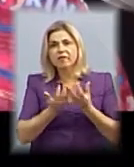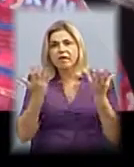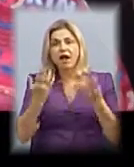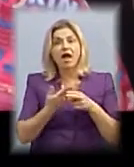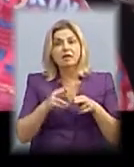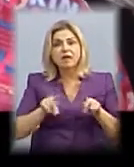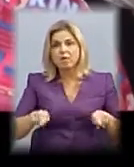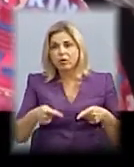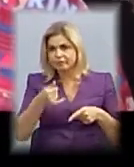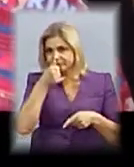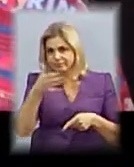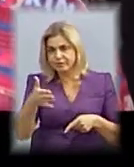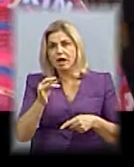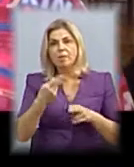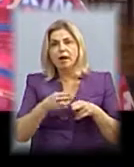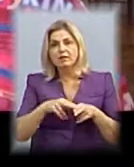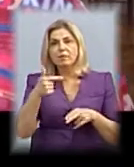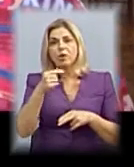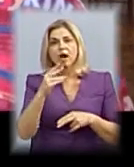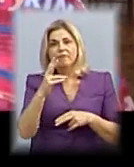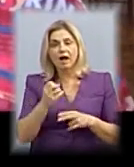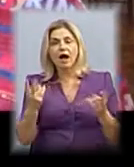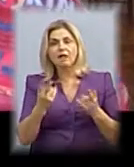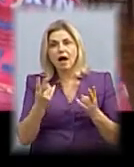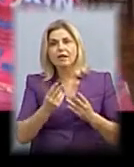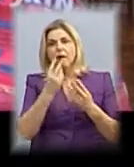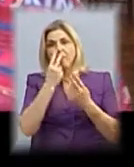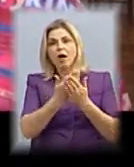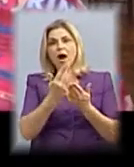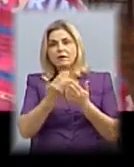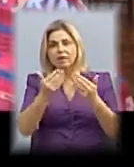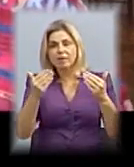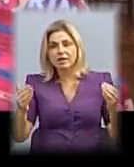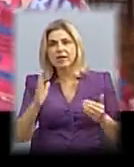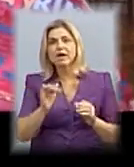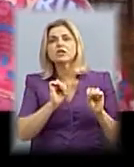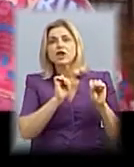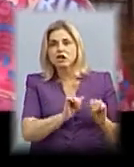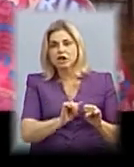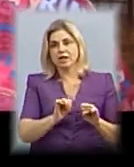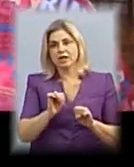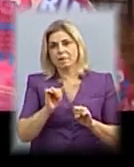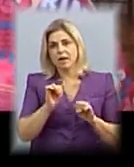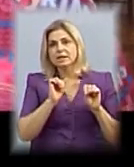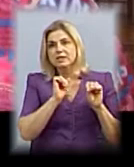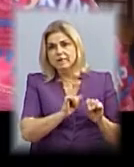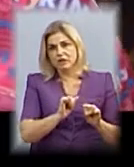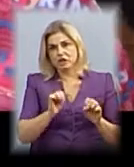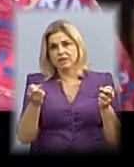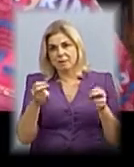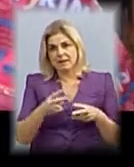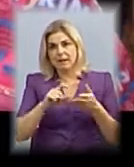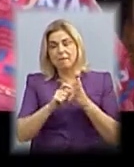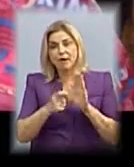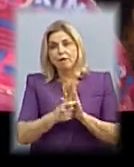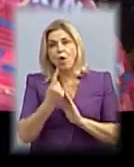відновити. Тому графіку необхідно обов'язково експонувати у захищеному від світла, ось від прямих променів сонця, захищених від світла приміщеннях. Ось